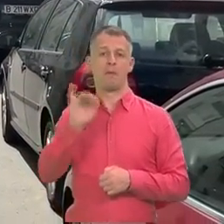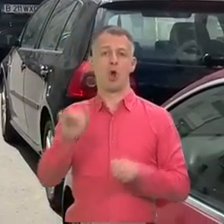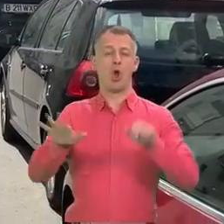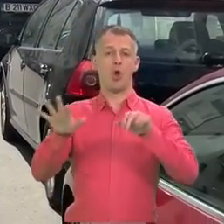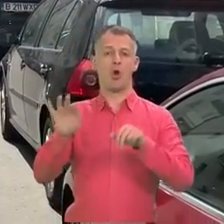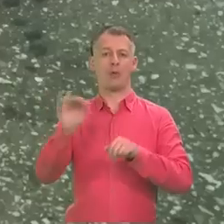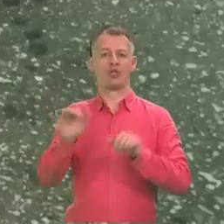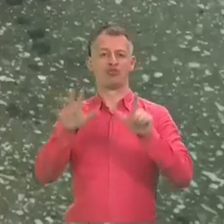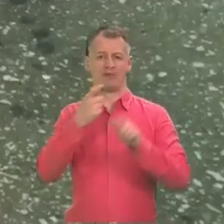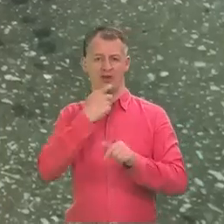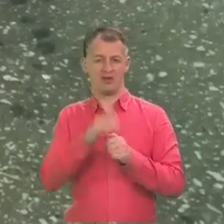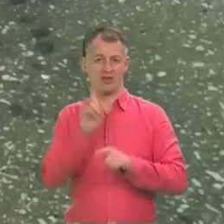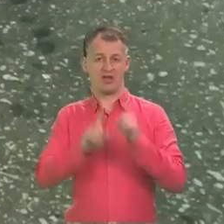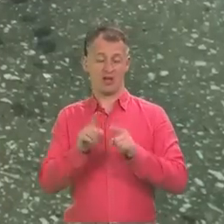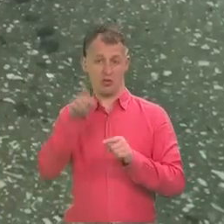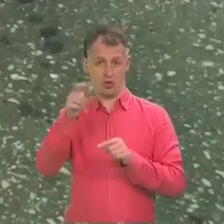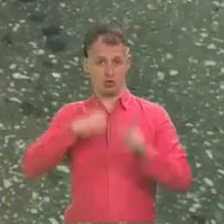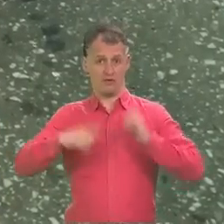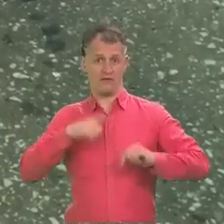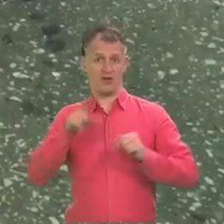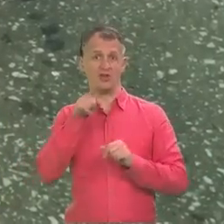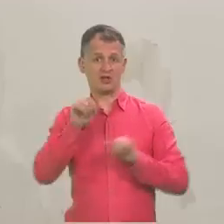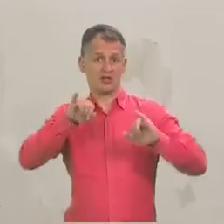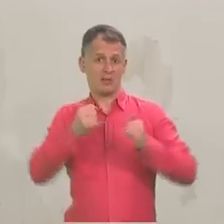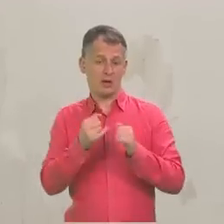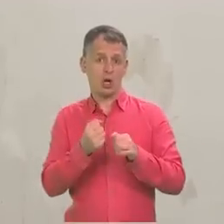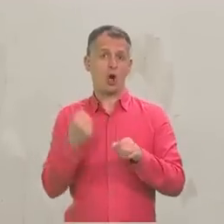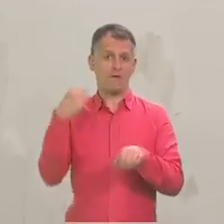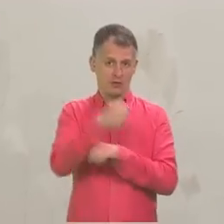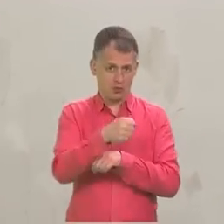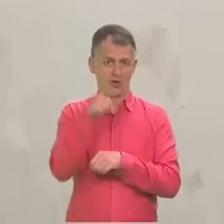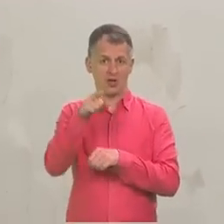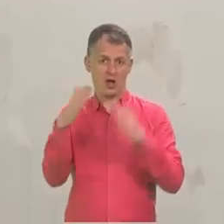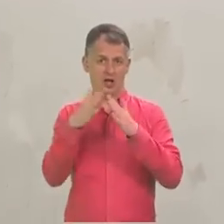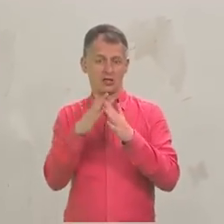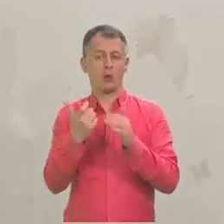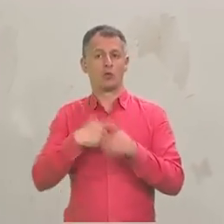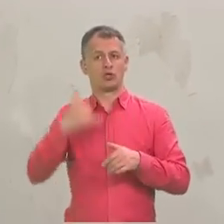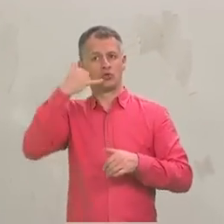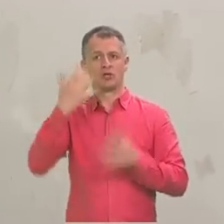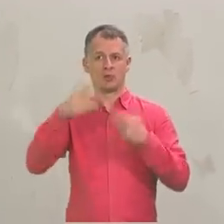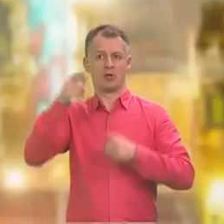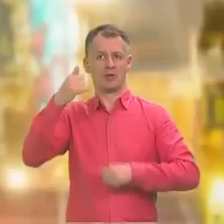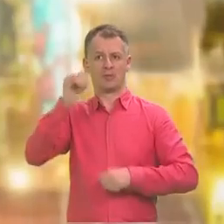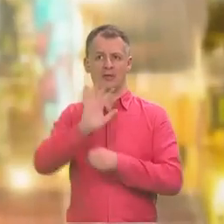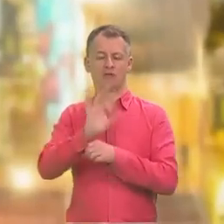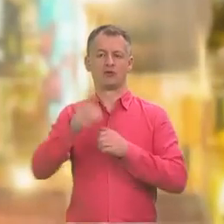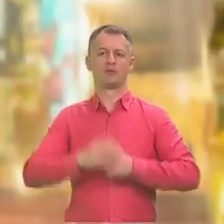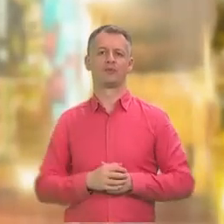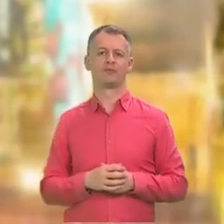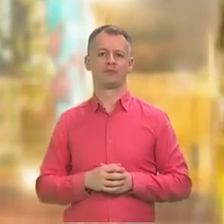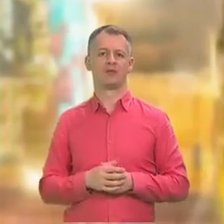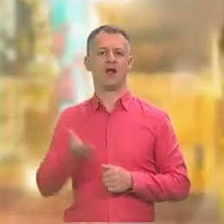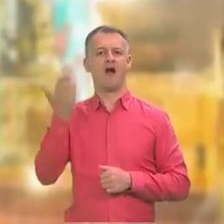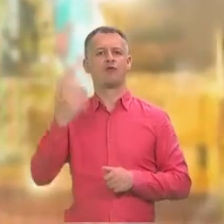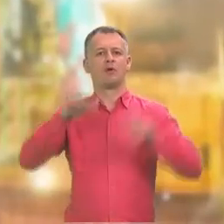victimele violenței domestice sau vreți să semnalați un astfel de caz, puteți apela numărul de urgență afișat pe ecran. A